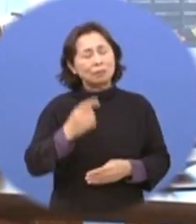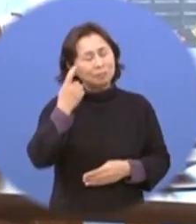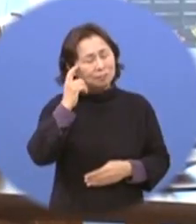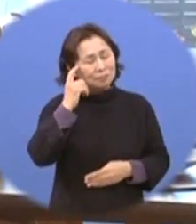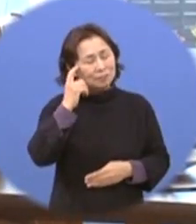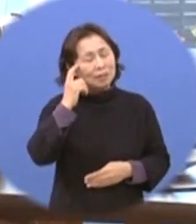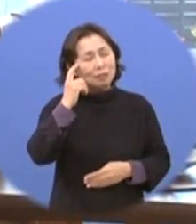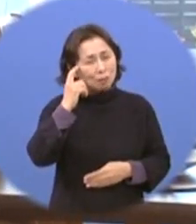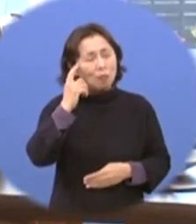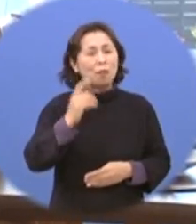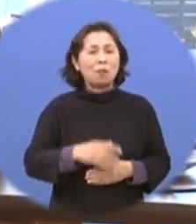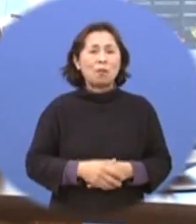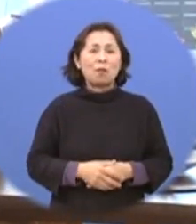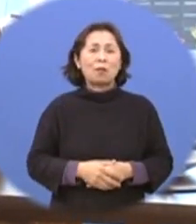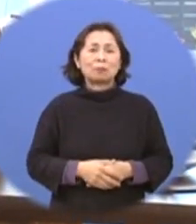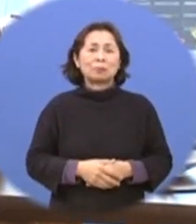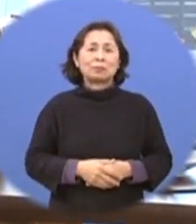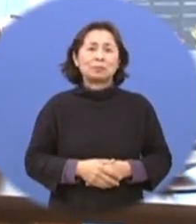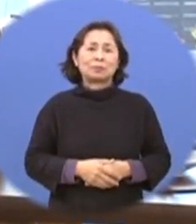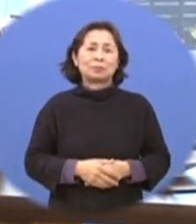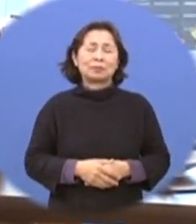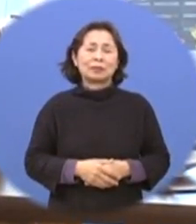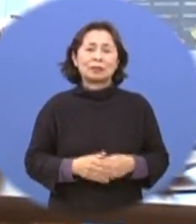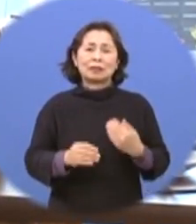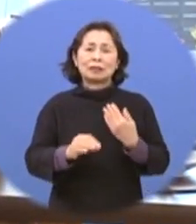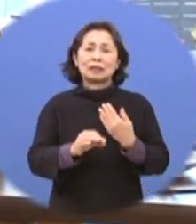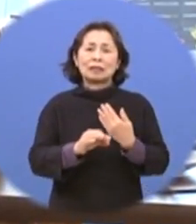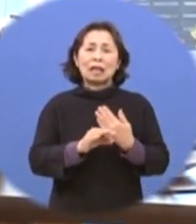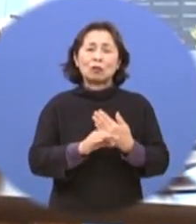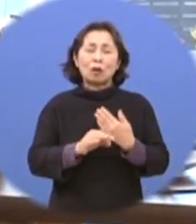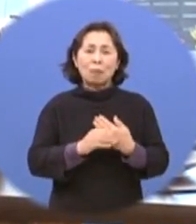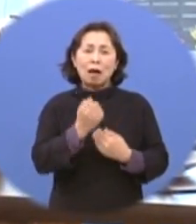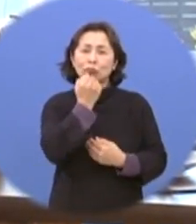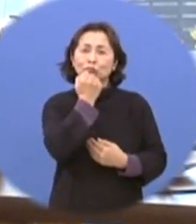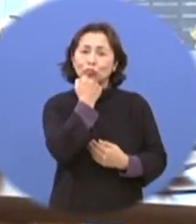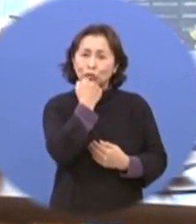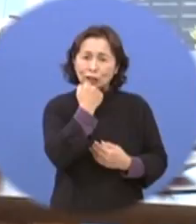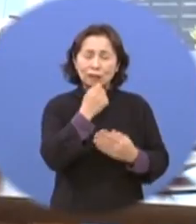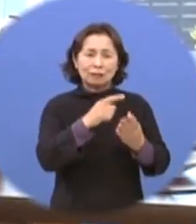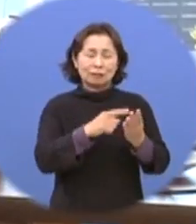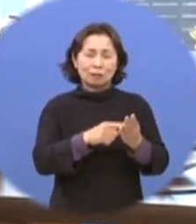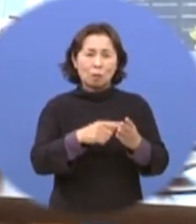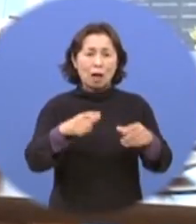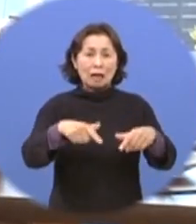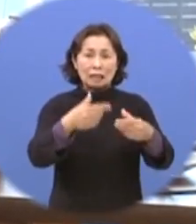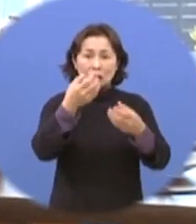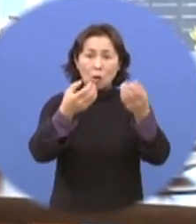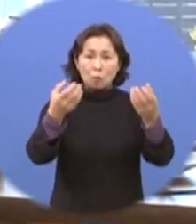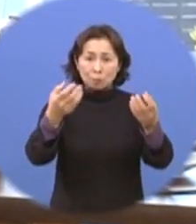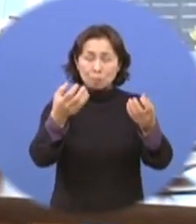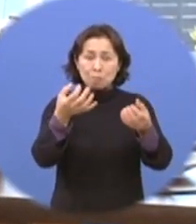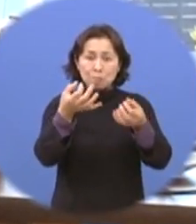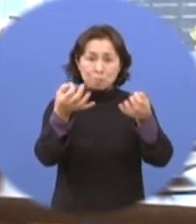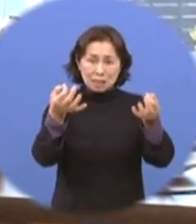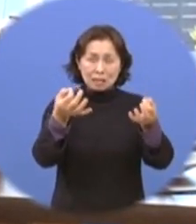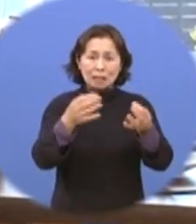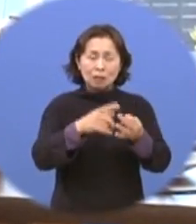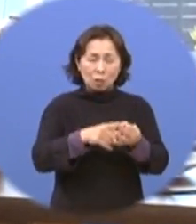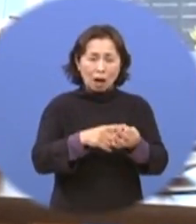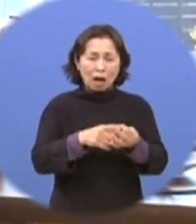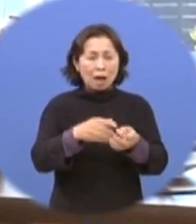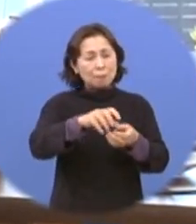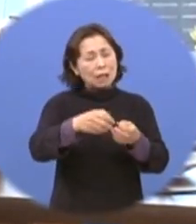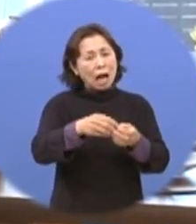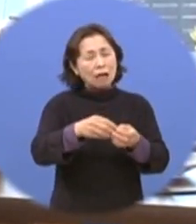いるんですけどもまあクリとか木の実そしてみかんの皮とか